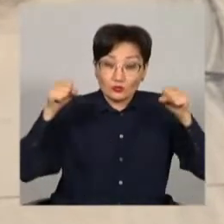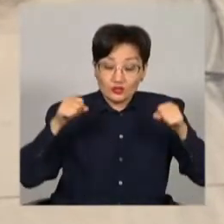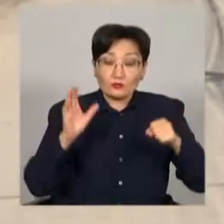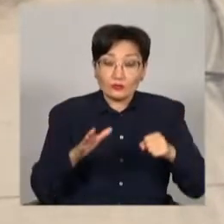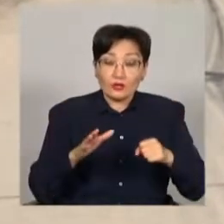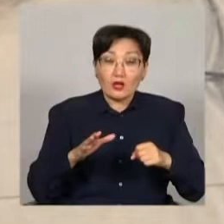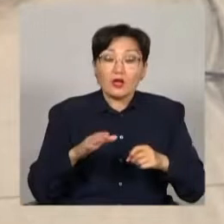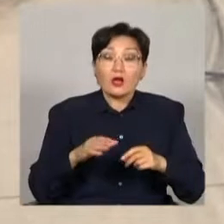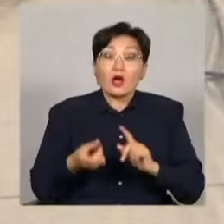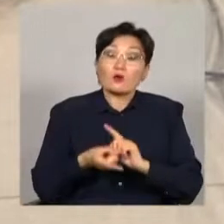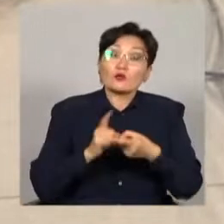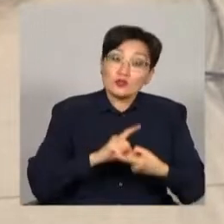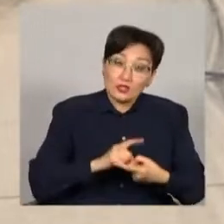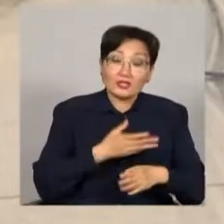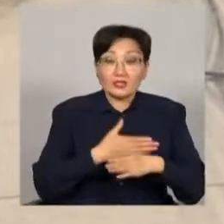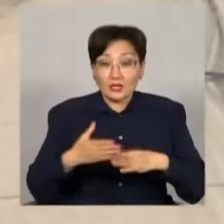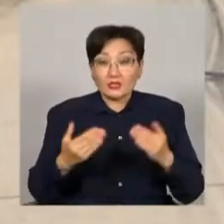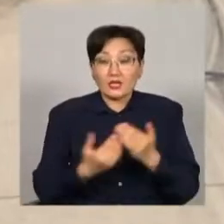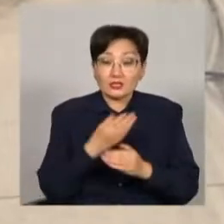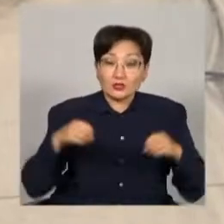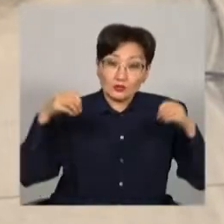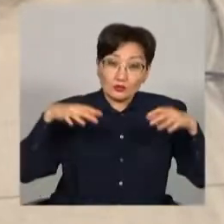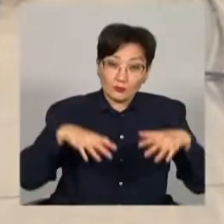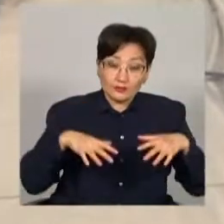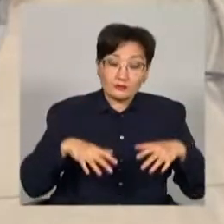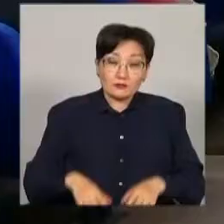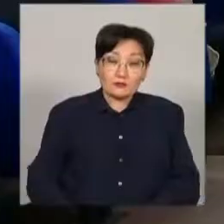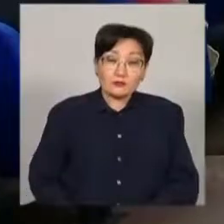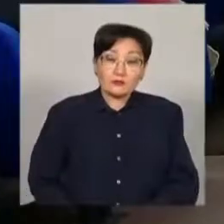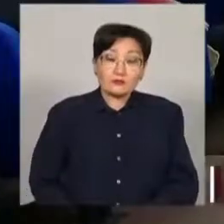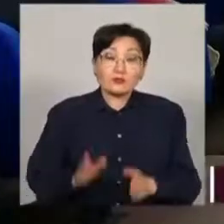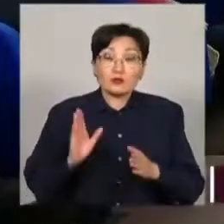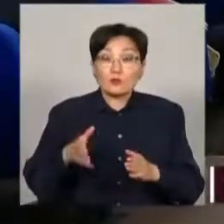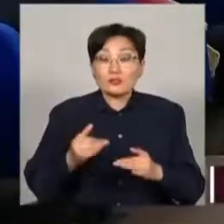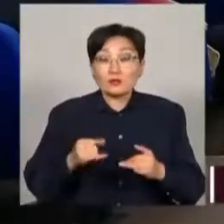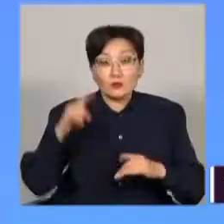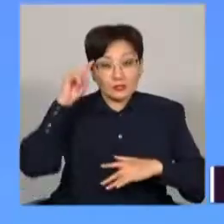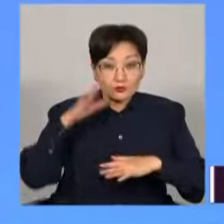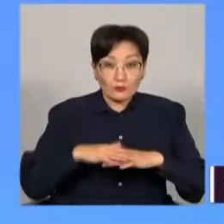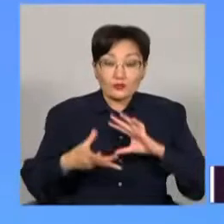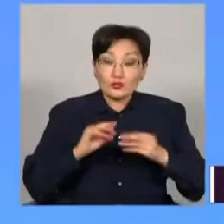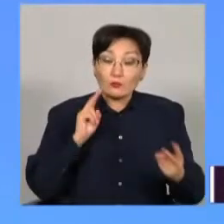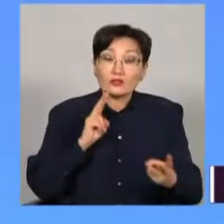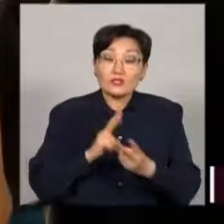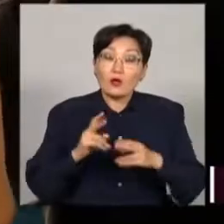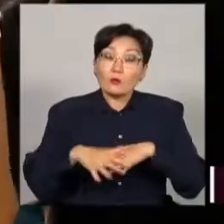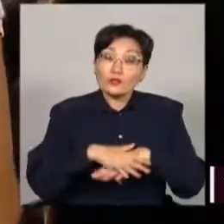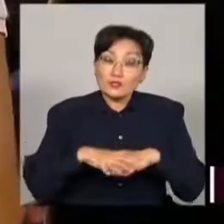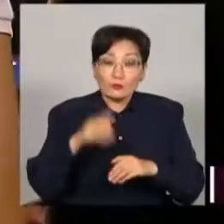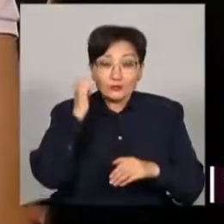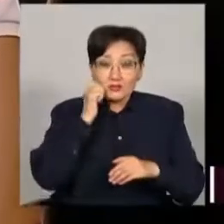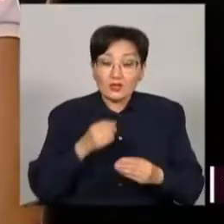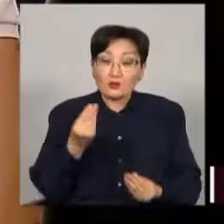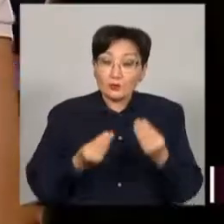ауыстырып жағдай орнына қойғаннан кейін тез уақытта қосып беретін болады. Бұдан бөлек әкімнің есептік кездесуінде халық тозған